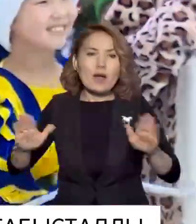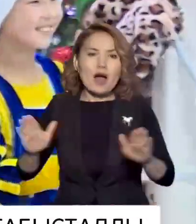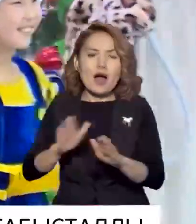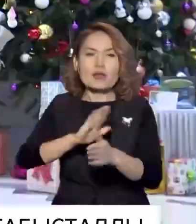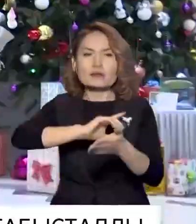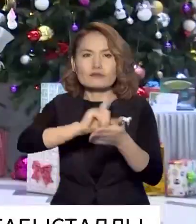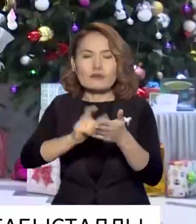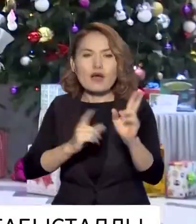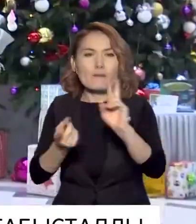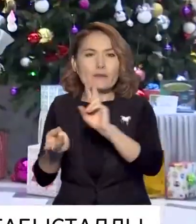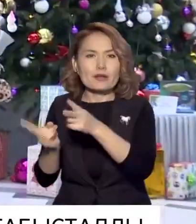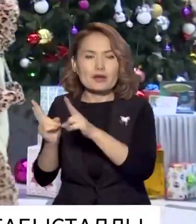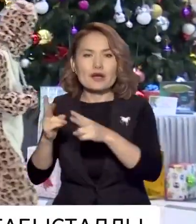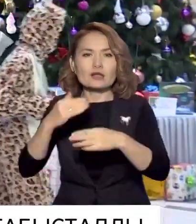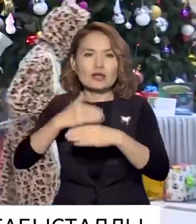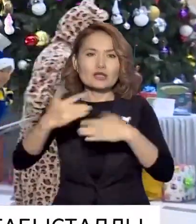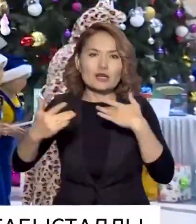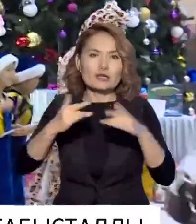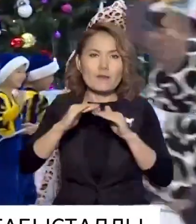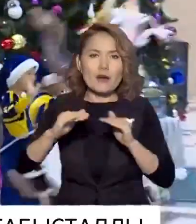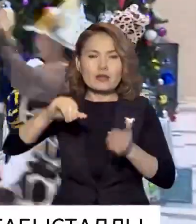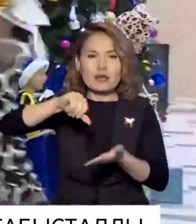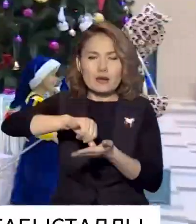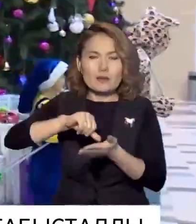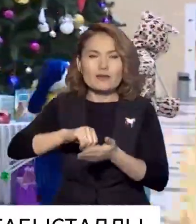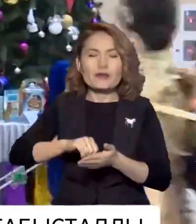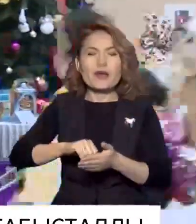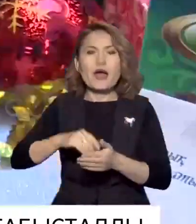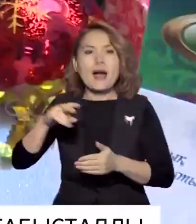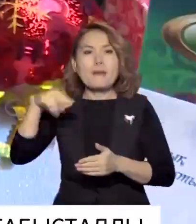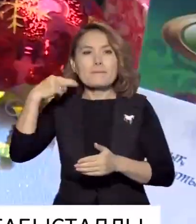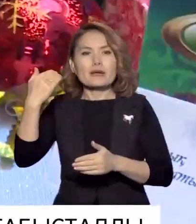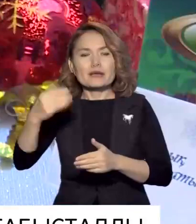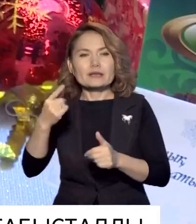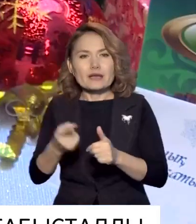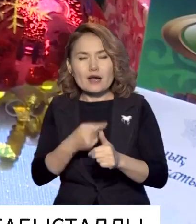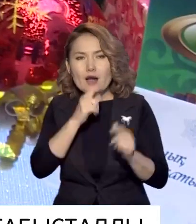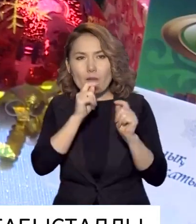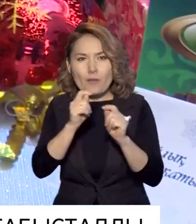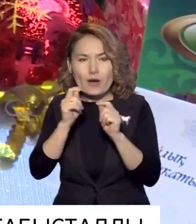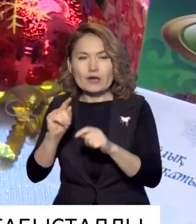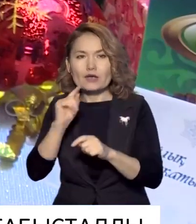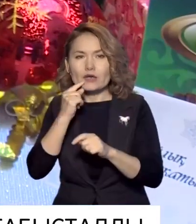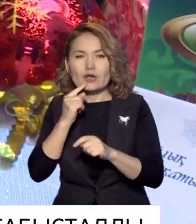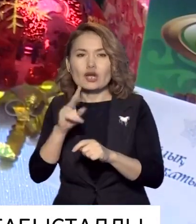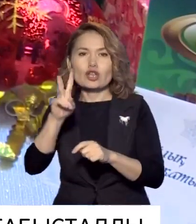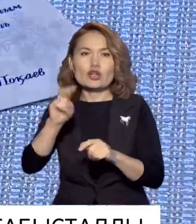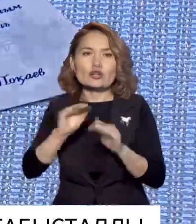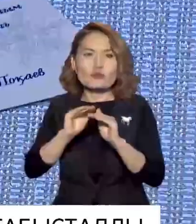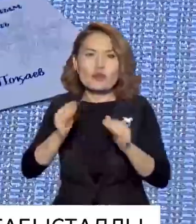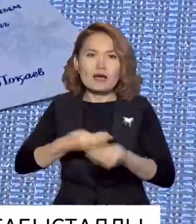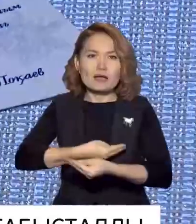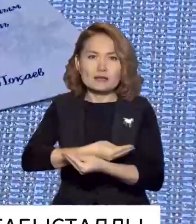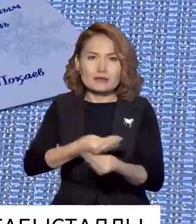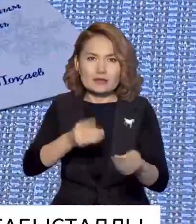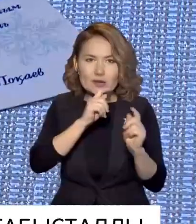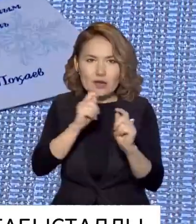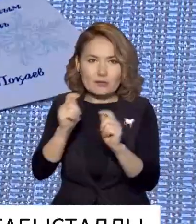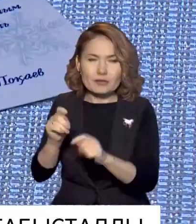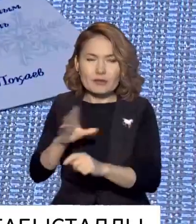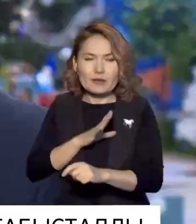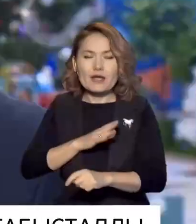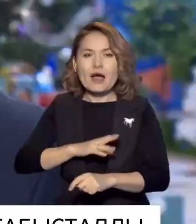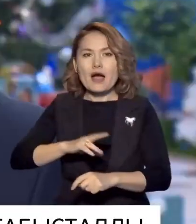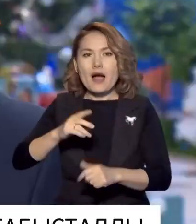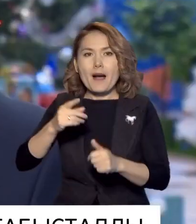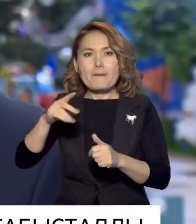билеп театрландырылған қойылымдар қойды. Айта кетейік, президент атынан әзірленген тәттілер мен сыйлықтар 200 балаға табысталады. Президентіміздің